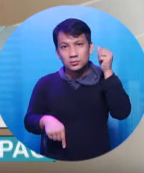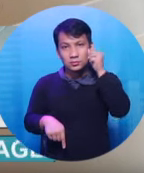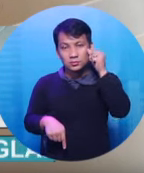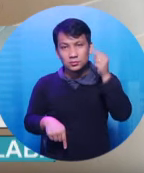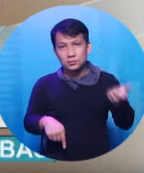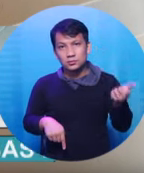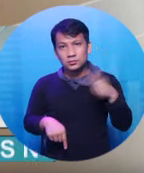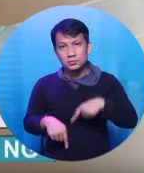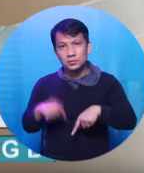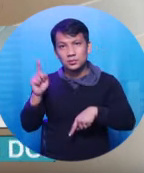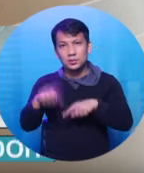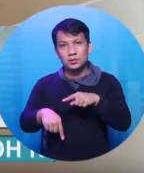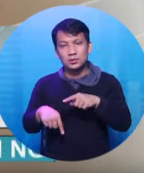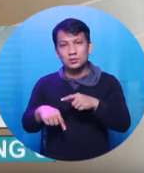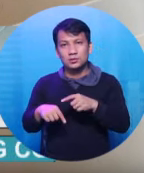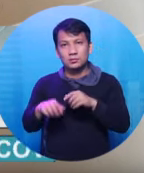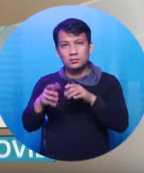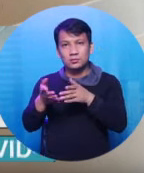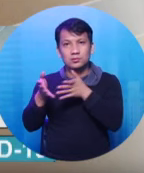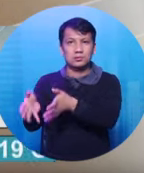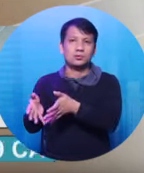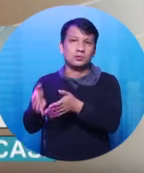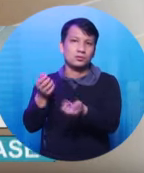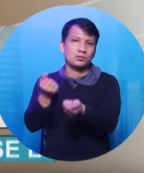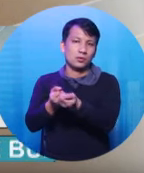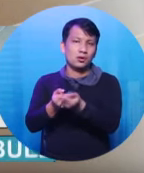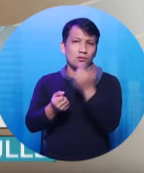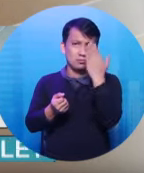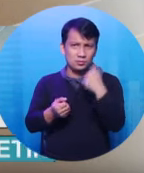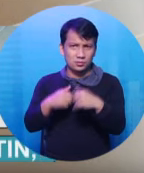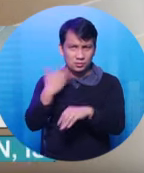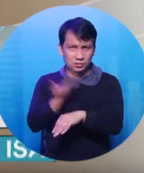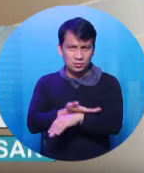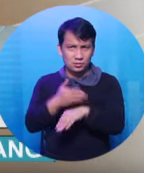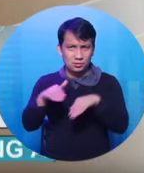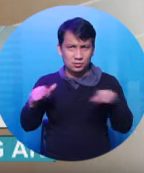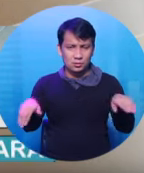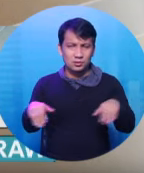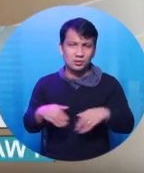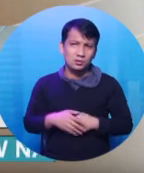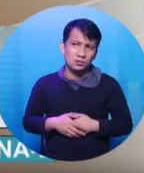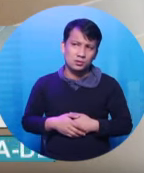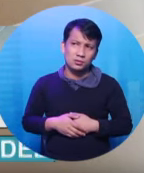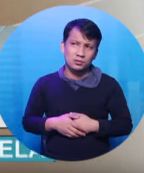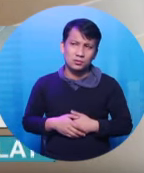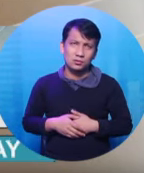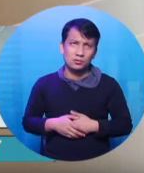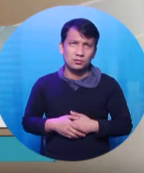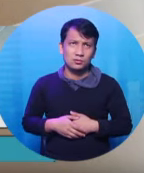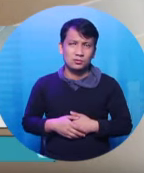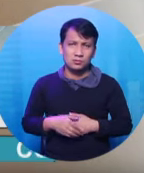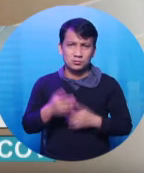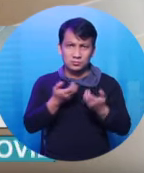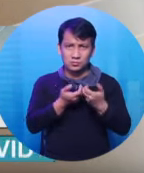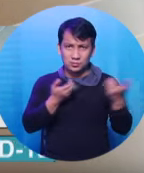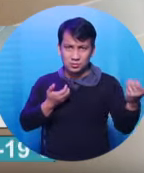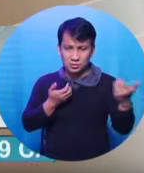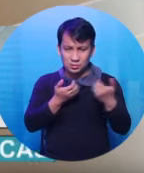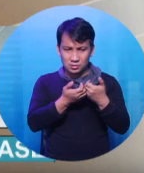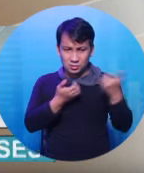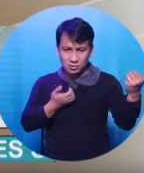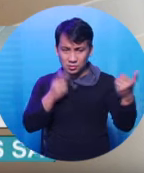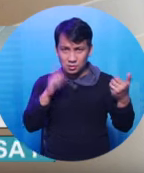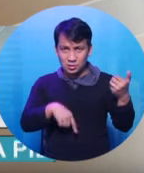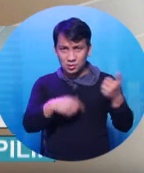hindi niya pabayaan, kumbaga magsuporta siya. Kasi anak din niya yan, iligyan niyang anak yan eh. Hiwalay na po kayo,